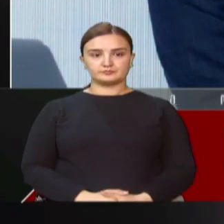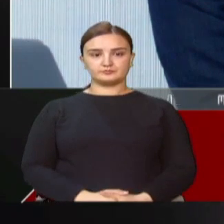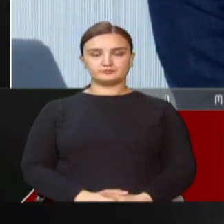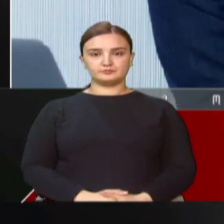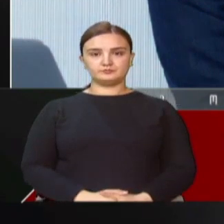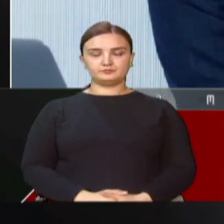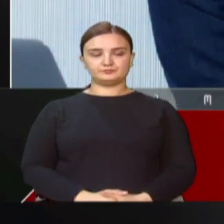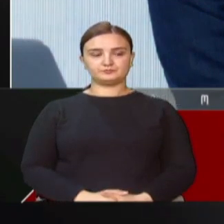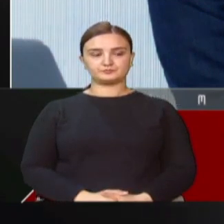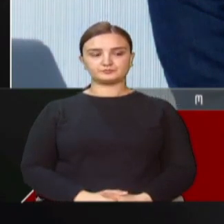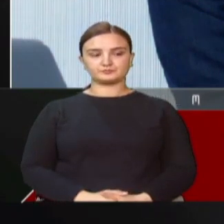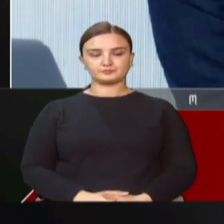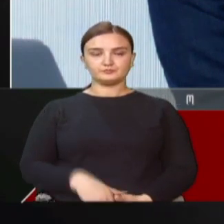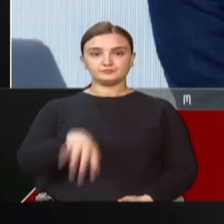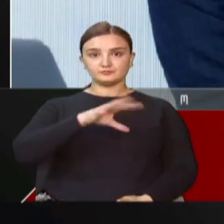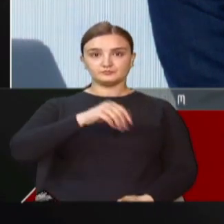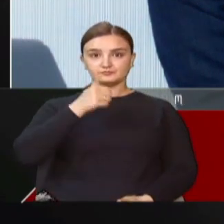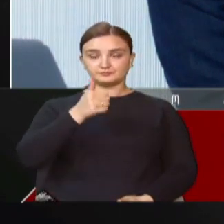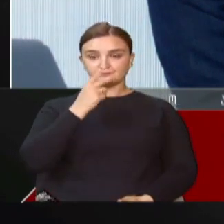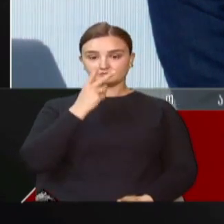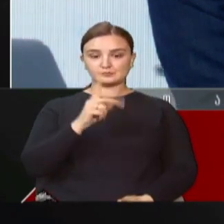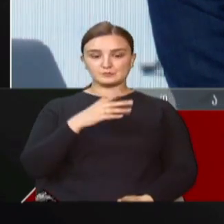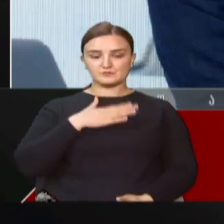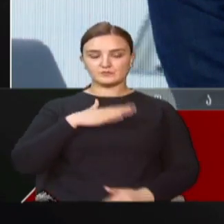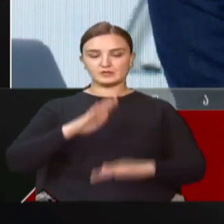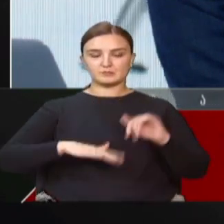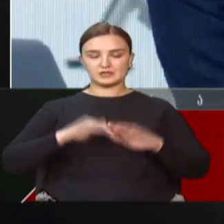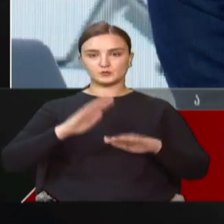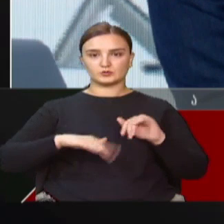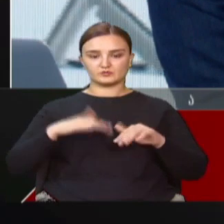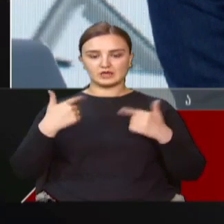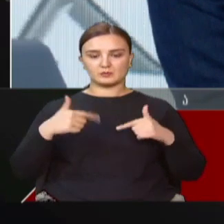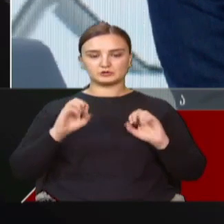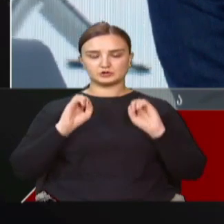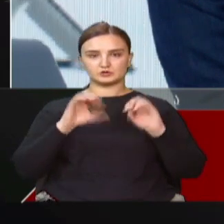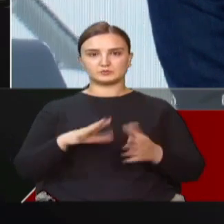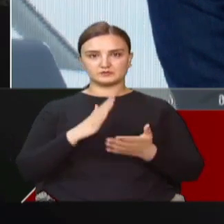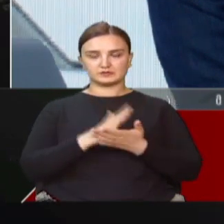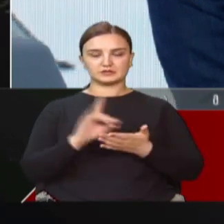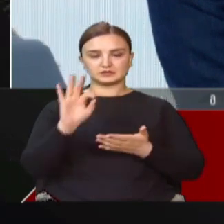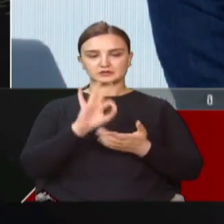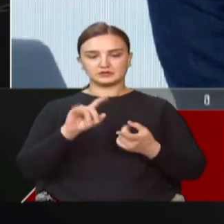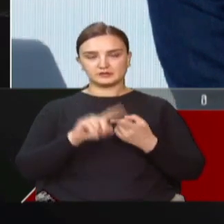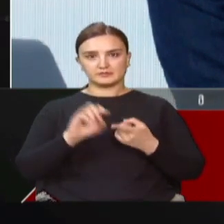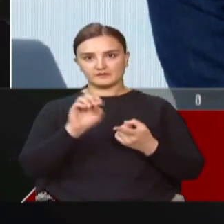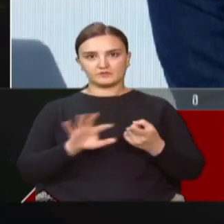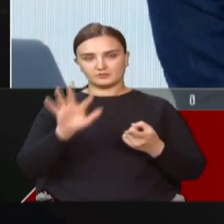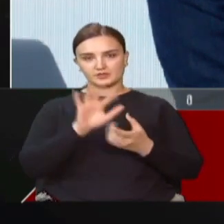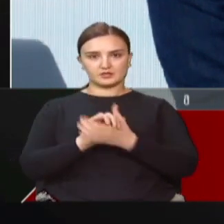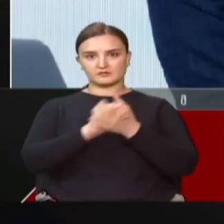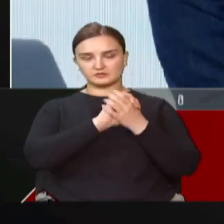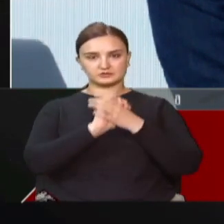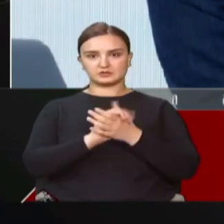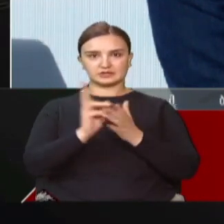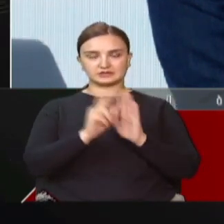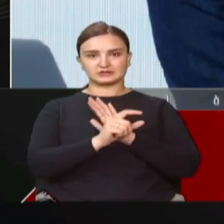Კიდევ ერთხელ ამბობ, ყველა კარგად ხედავს, რომ ჩვენ პრაქტიკულად ჩაბარებული გვაქვს ის გამოცდა, რასაც ქვია ევროკავშირისთვის კანდიდატის სტატუსის მინიჭება.